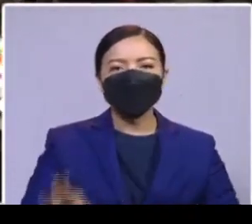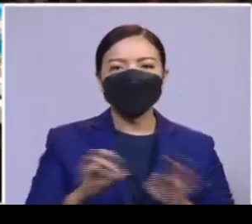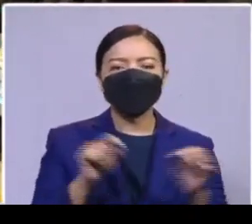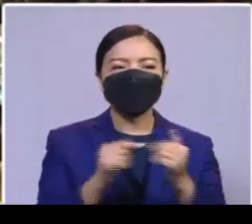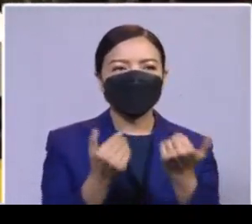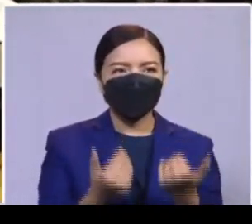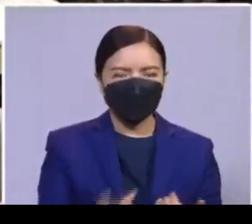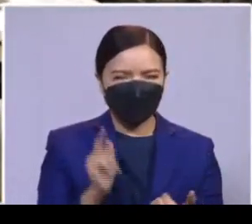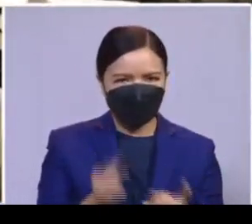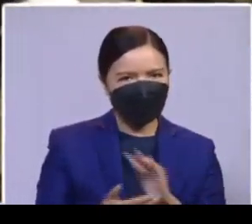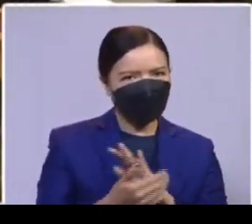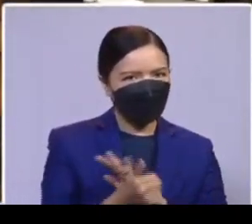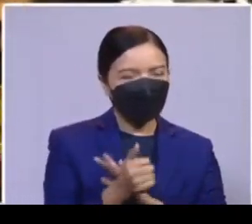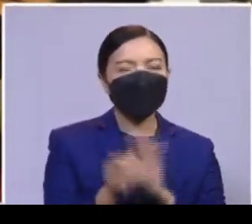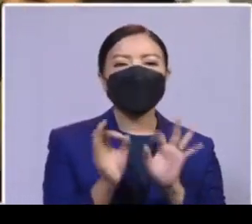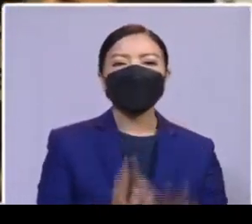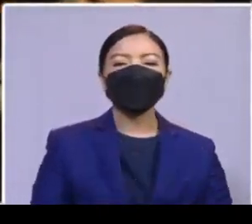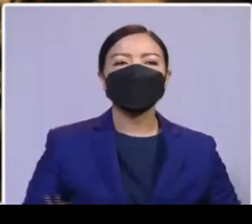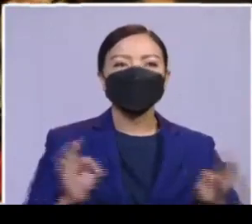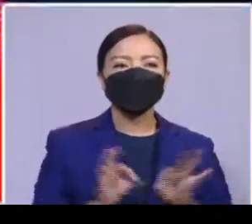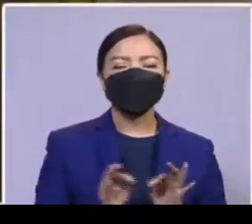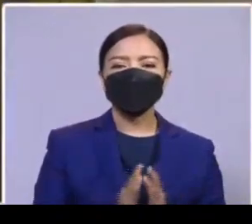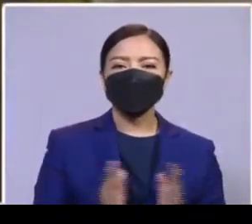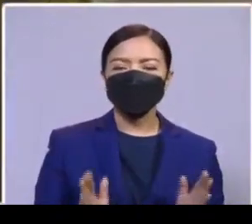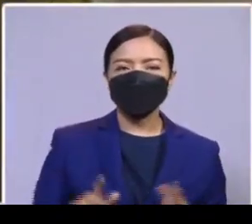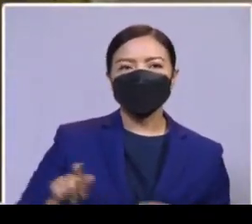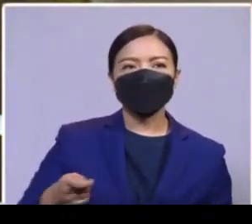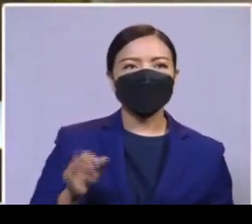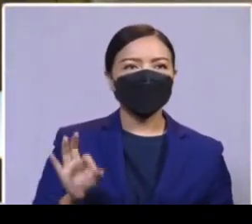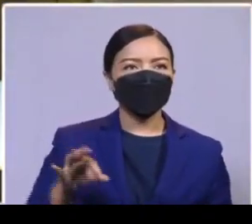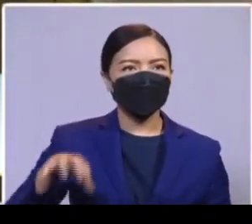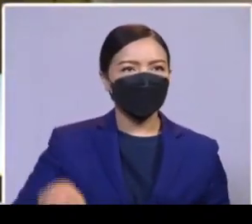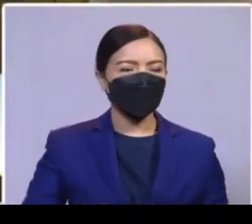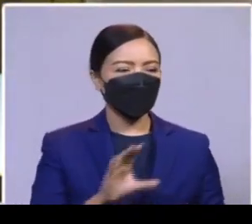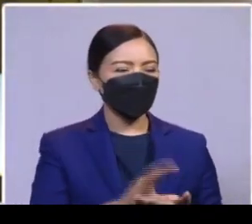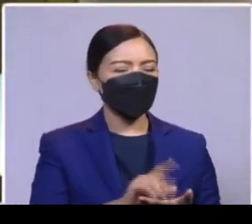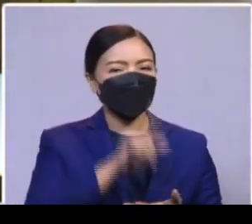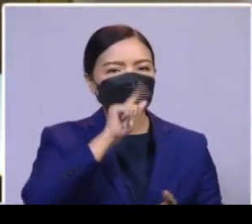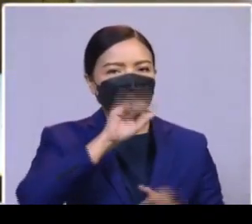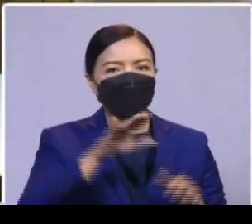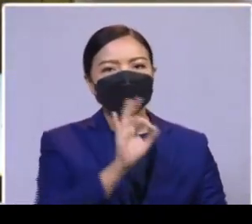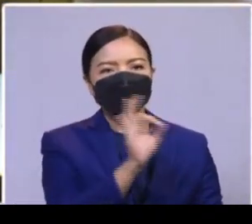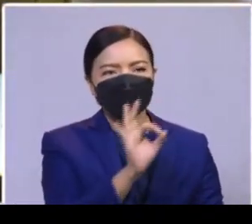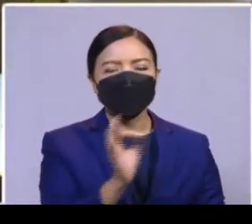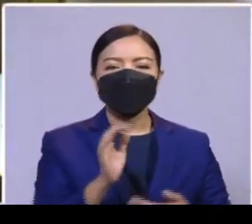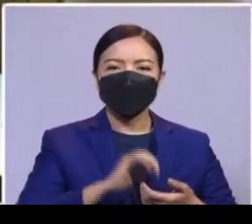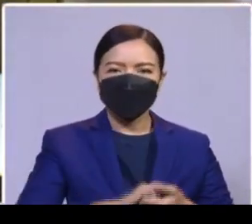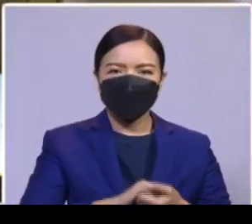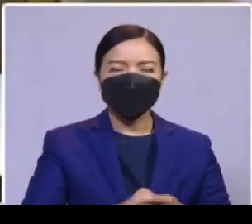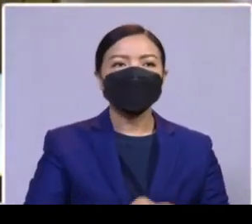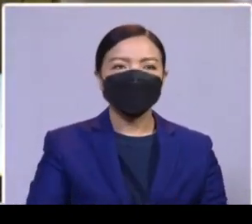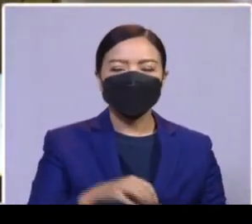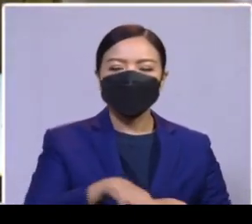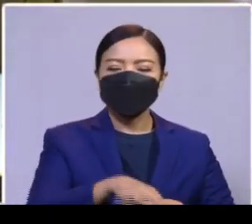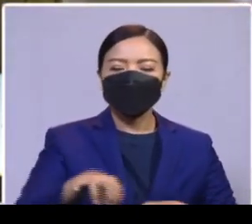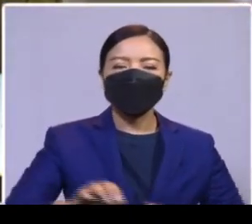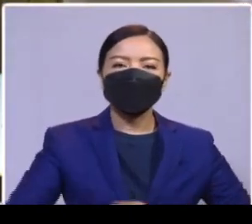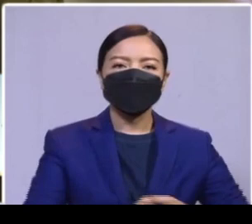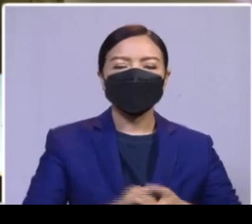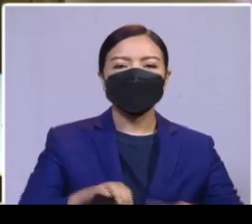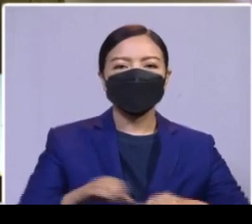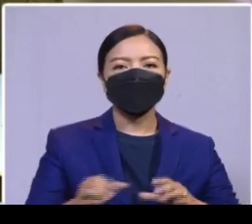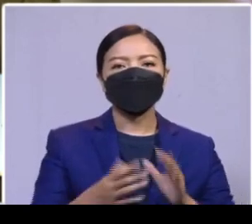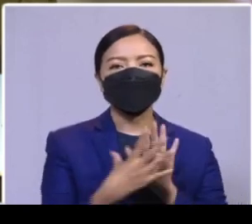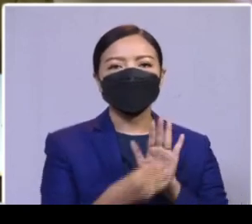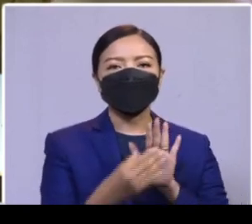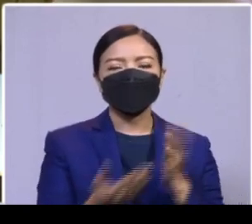จุบัน ก็ขอบคุณอสมทนะครับแล้วก็ทางกองทุนพัฒนาสื่อปลอดภัยและสร้างสรรค์และภาคีเครือข่ายทุกท่านนะครับที่ได้มาจัดอบรมสัมม